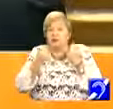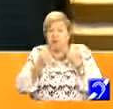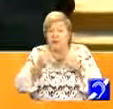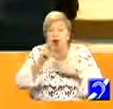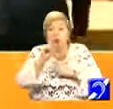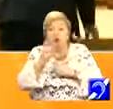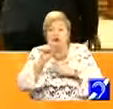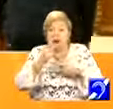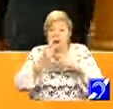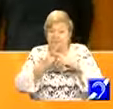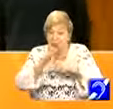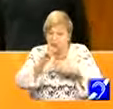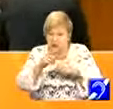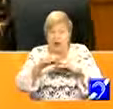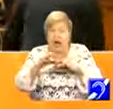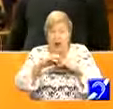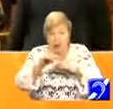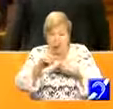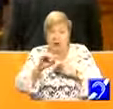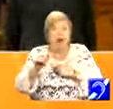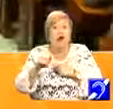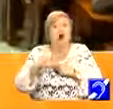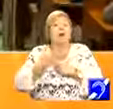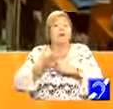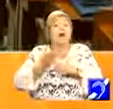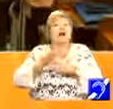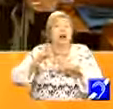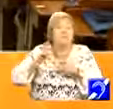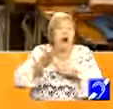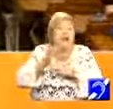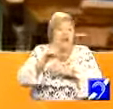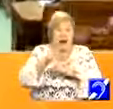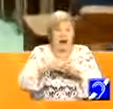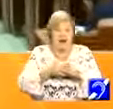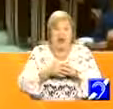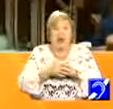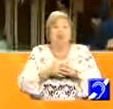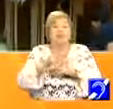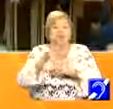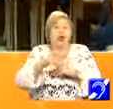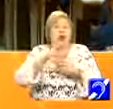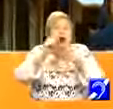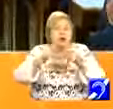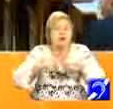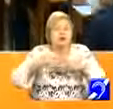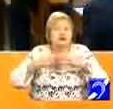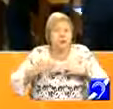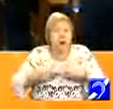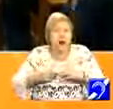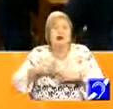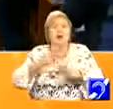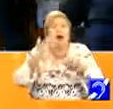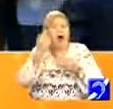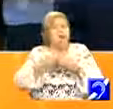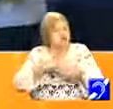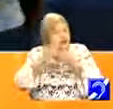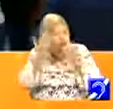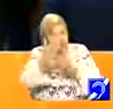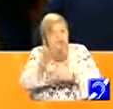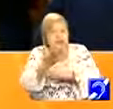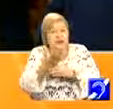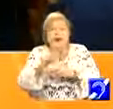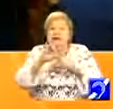USR vor merge mai departe cu moțiunea lor de cenzură, moțiune pe care au depus-o deja în Parlament și care a fost și citită,